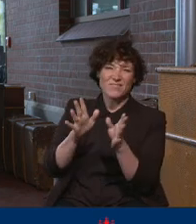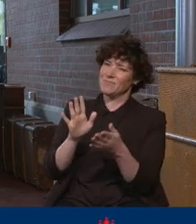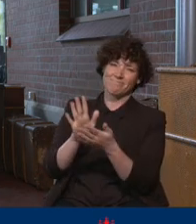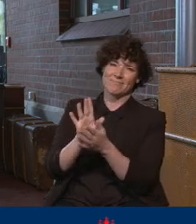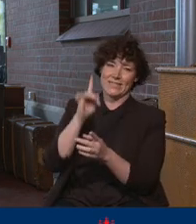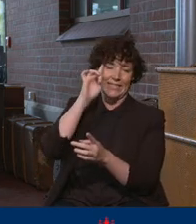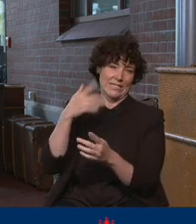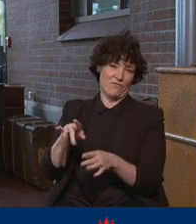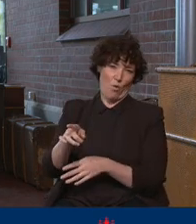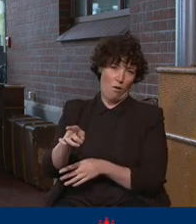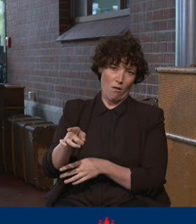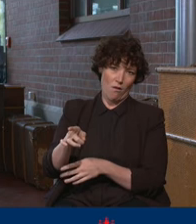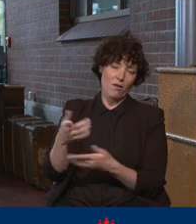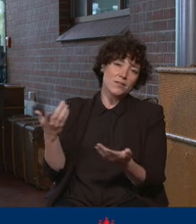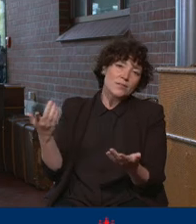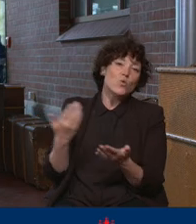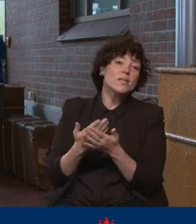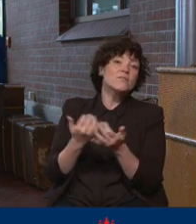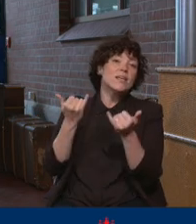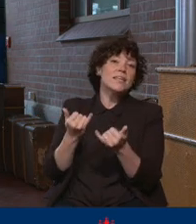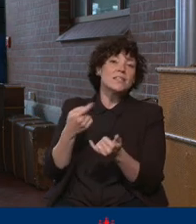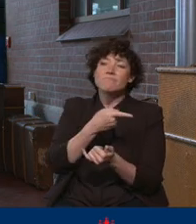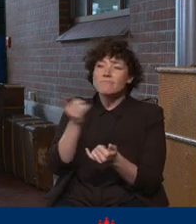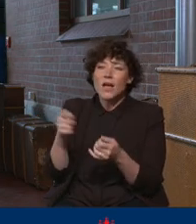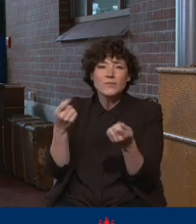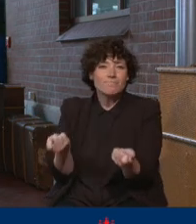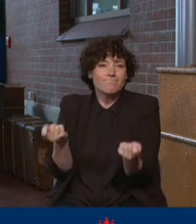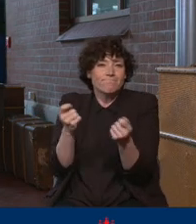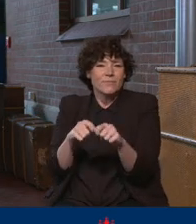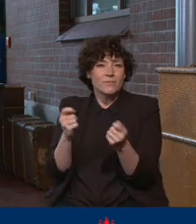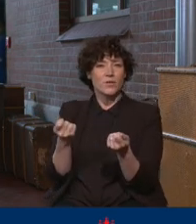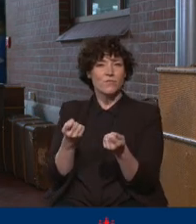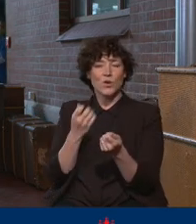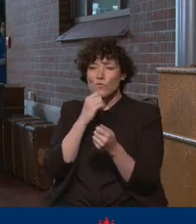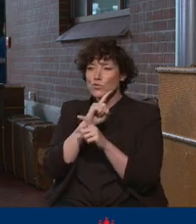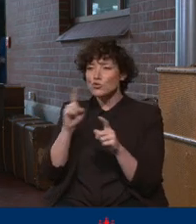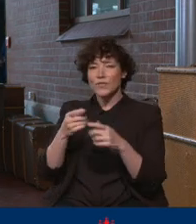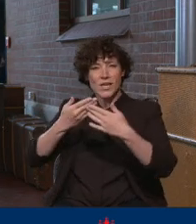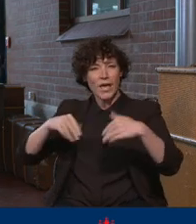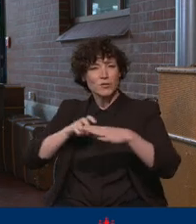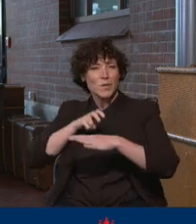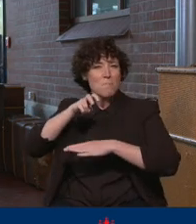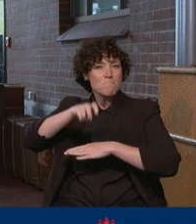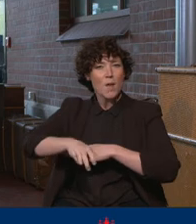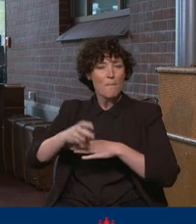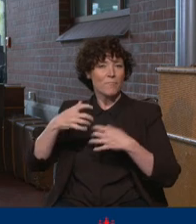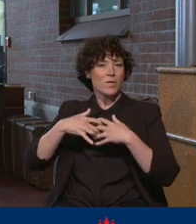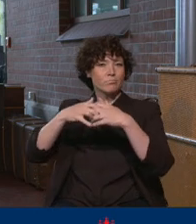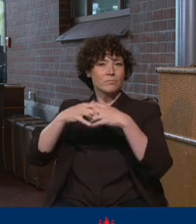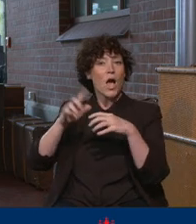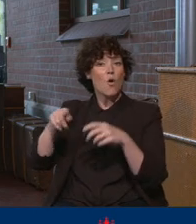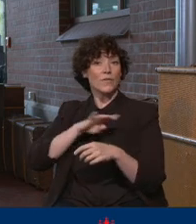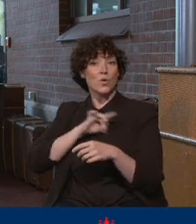und deshalb haben wir gemeinsam beschlossen über ressortgrenzen hinweg mit den kollegen von der bilderbogen